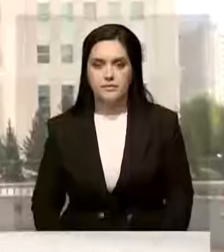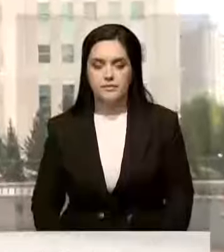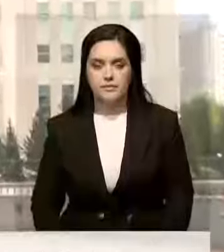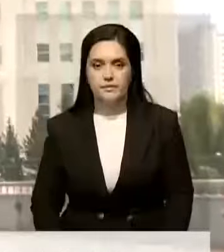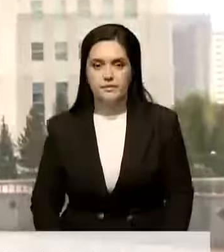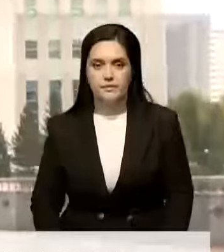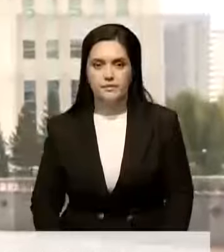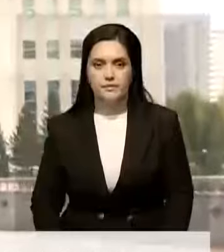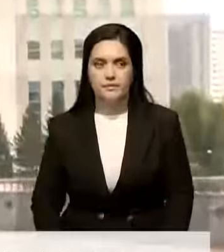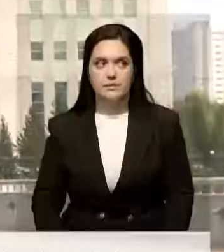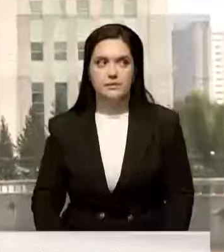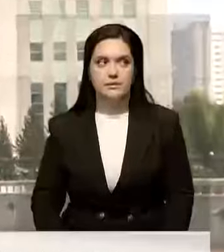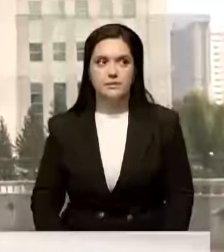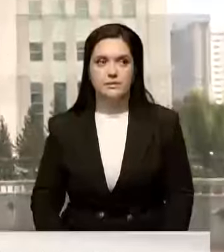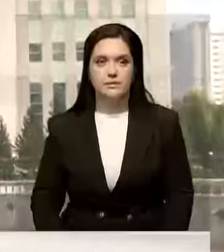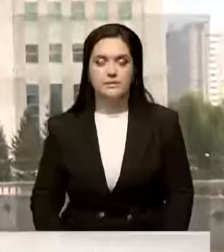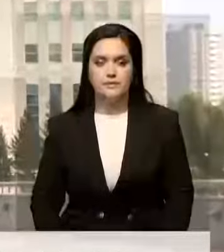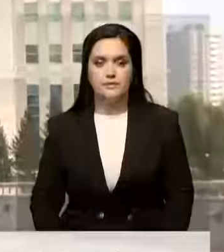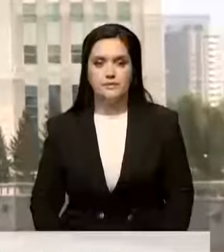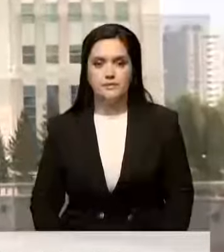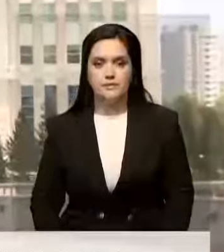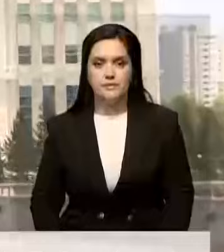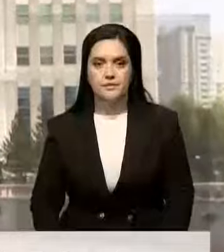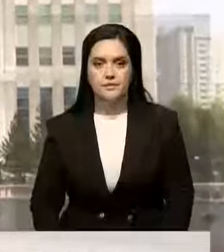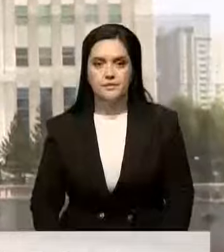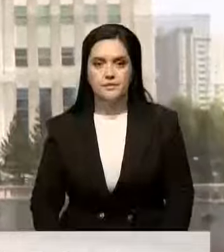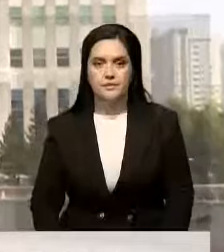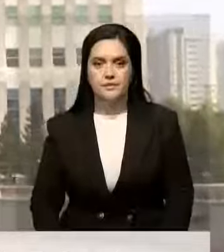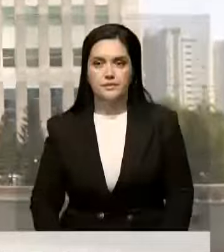Жимбатырова и Жанка Напияула при поддержке телерадиокомплекса президента 24 КИЗ.